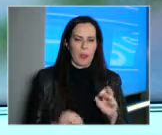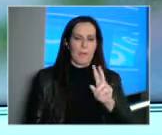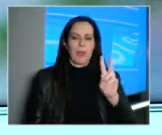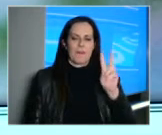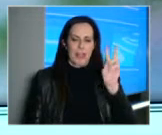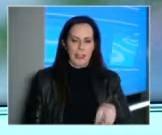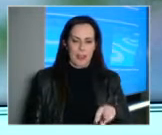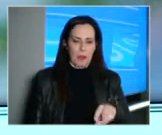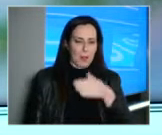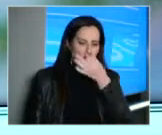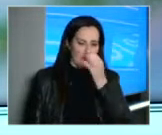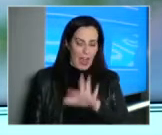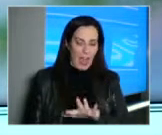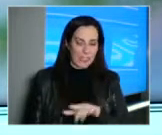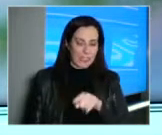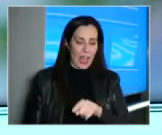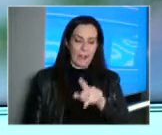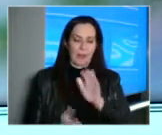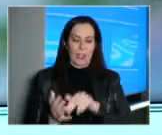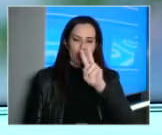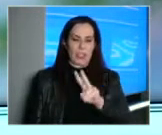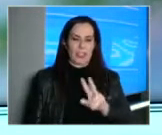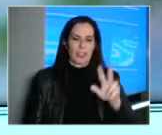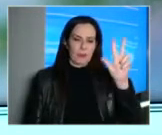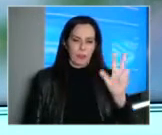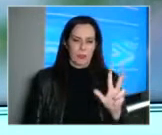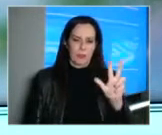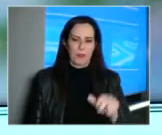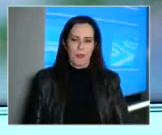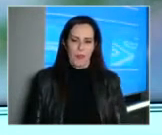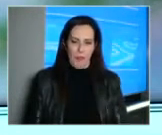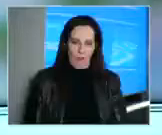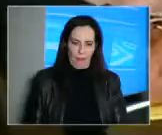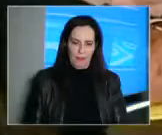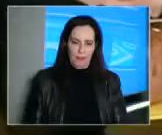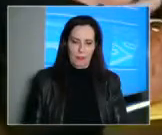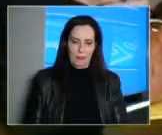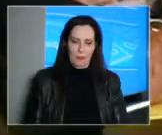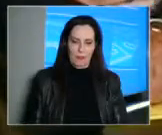성과적으로 끝마치시고 3월 2일 하노이시를 출발하시었습니다.